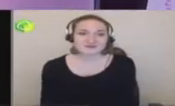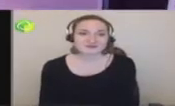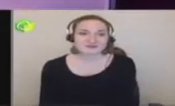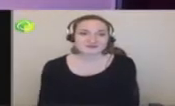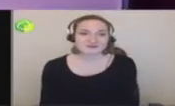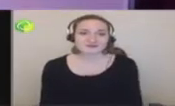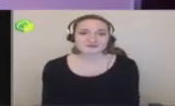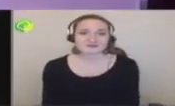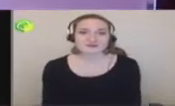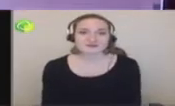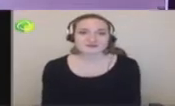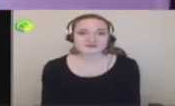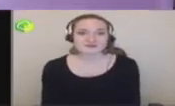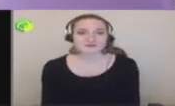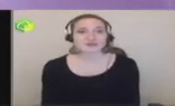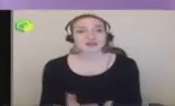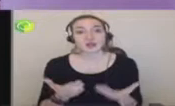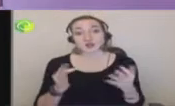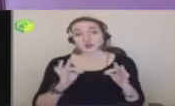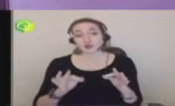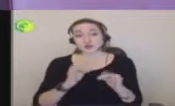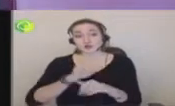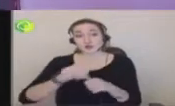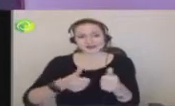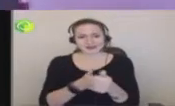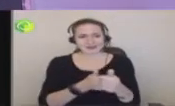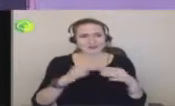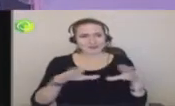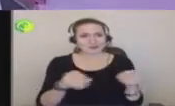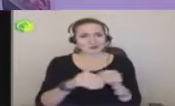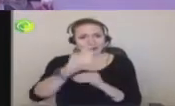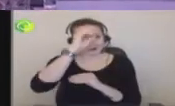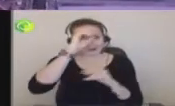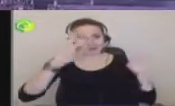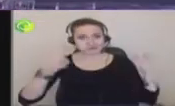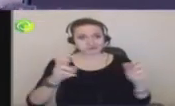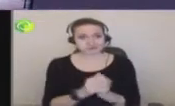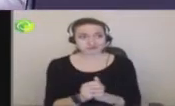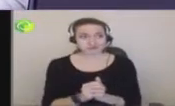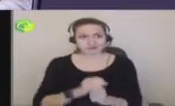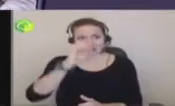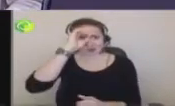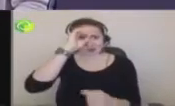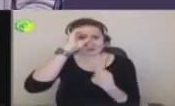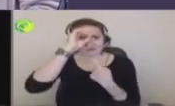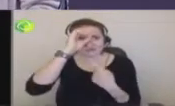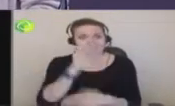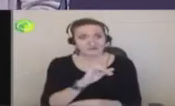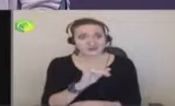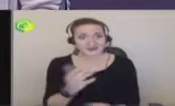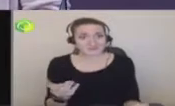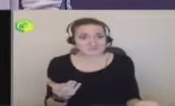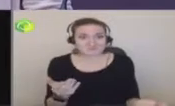que les aidants familiaux pour les nuls, la première question qu'on se pose, c'est toujours savoir qui est nul dans l'histoire. Et en fait, il n'y a personne qui est nul. On